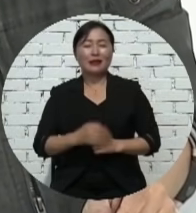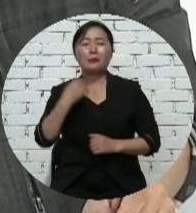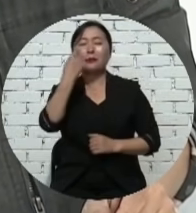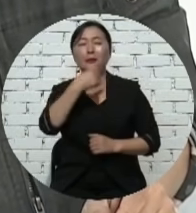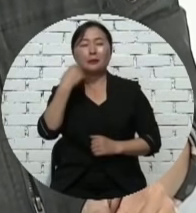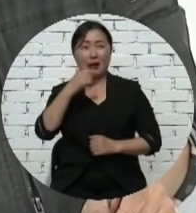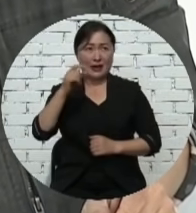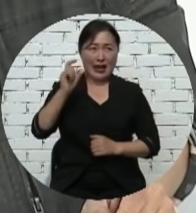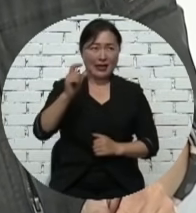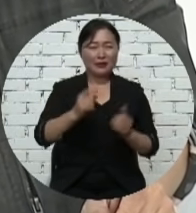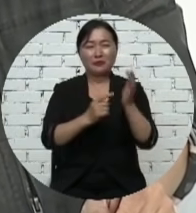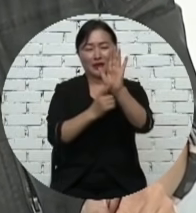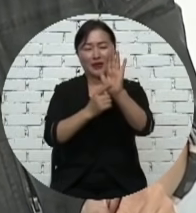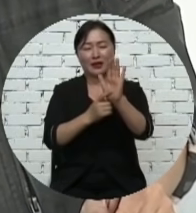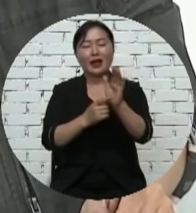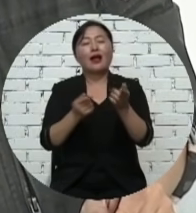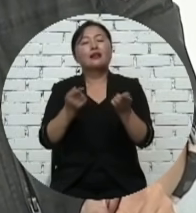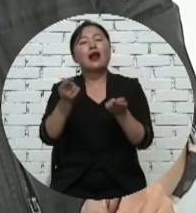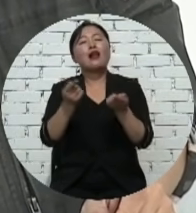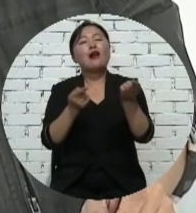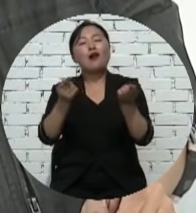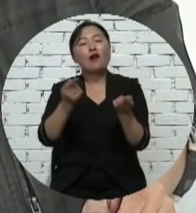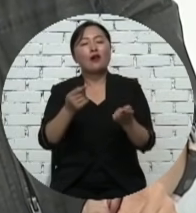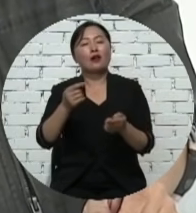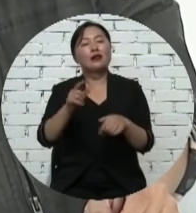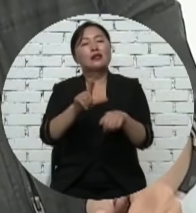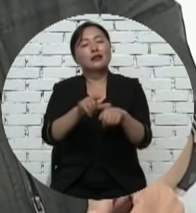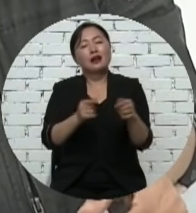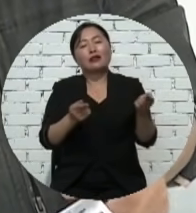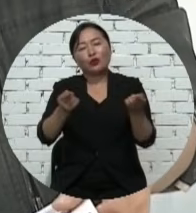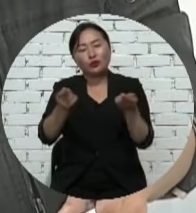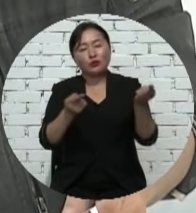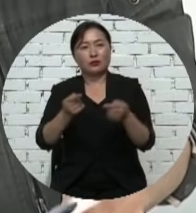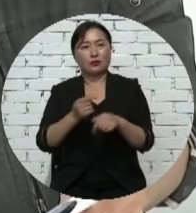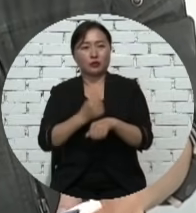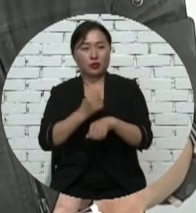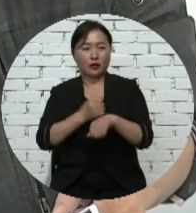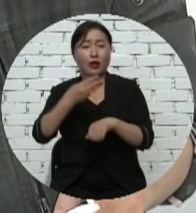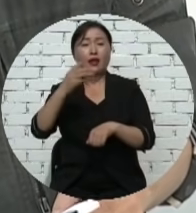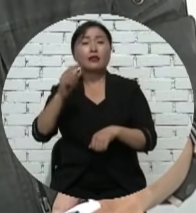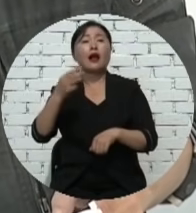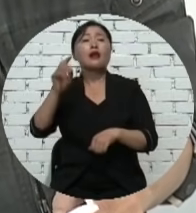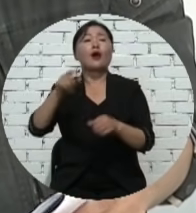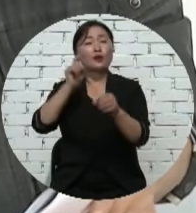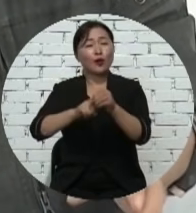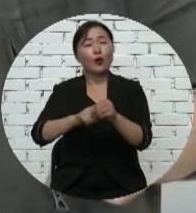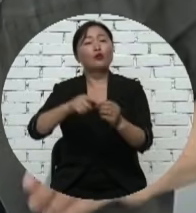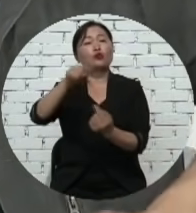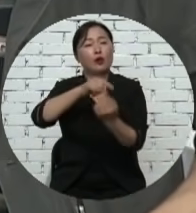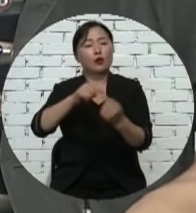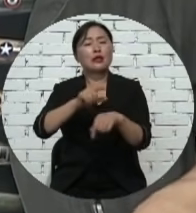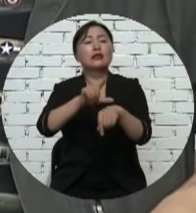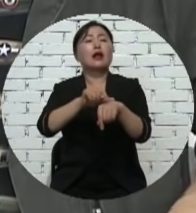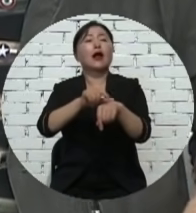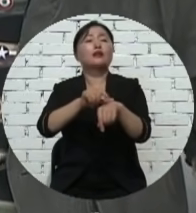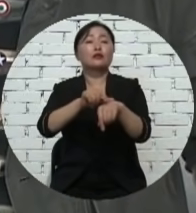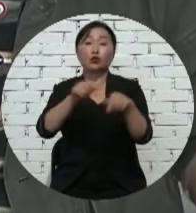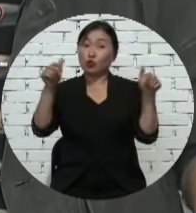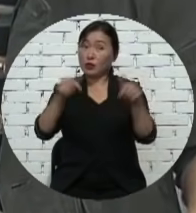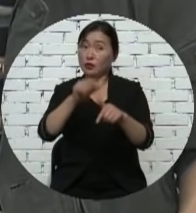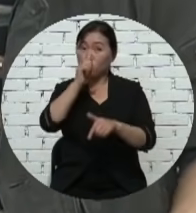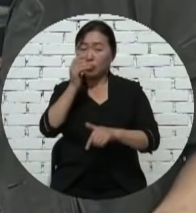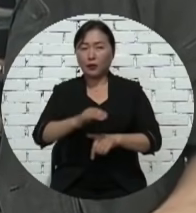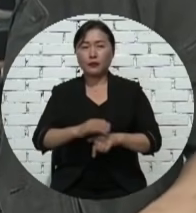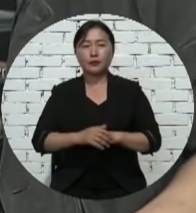그래서 그런 걸 이해하시는데 탄력적인 운영이다 하는 건데 사실 지금 주 52시간제 근무가 뭐 근로 시간을 줄이는 건 좋은데